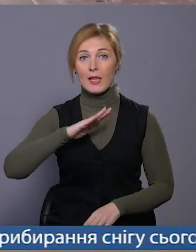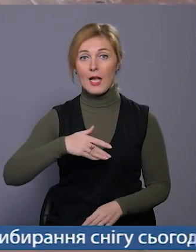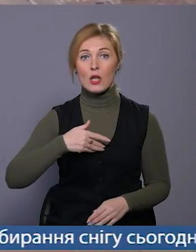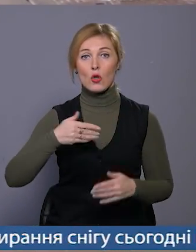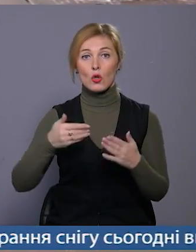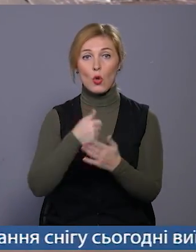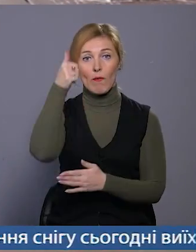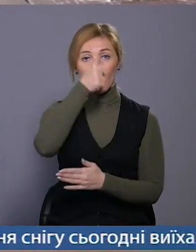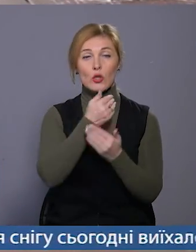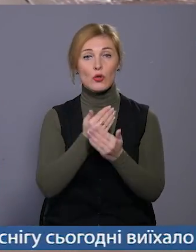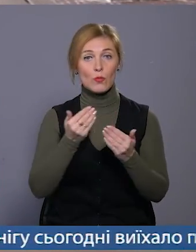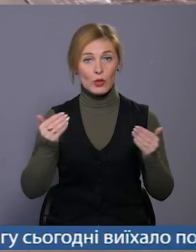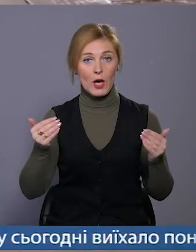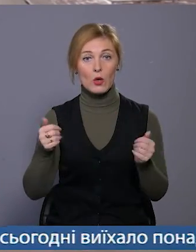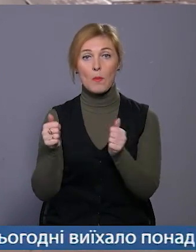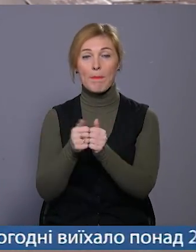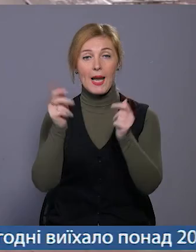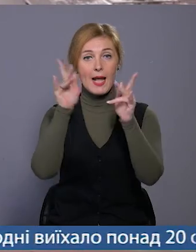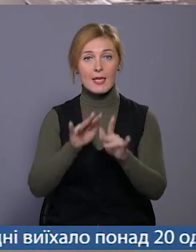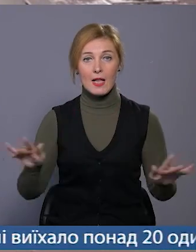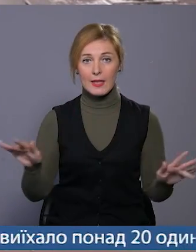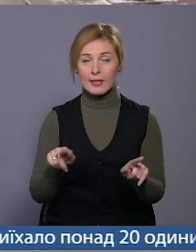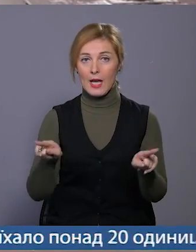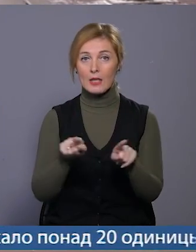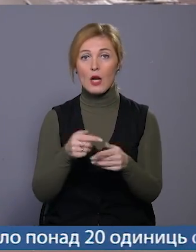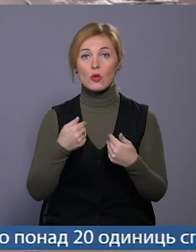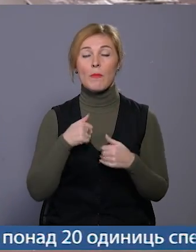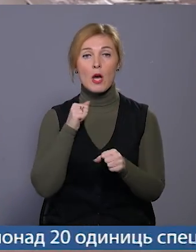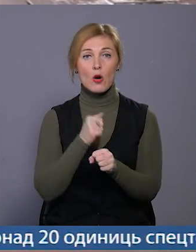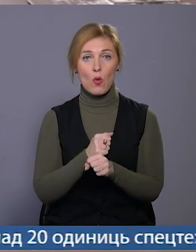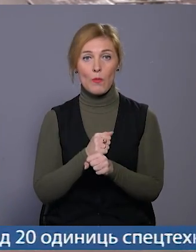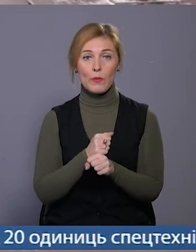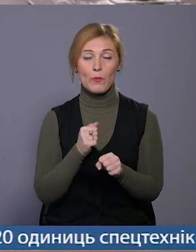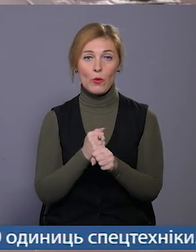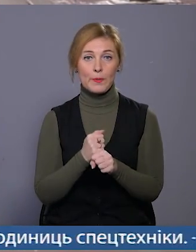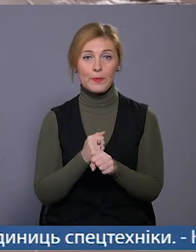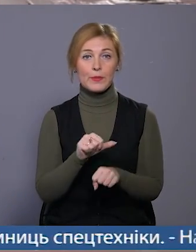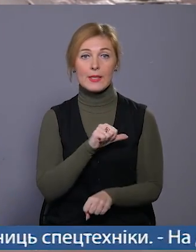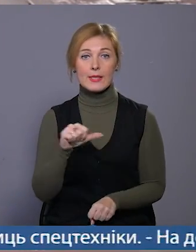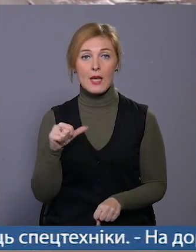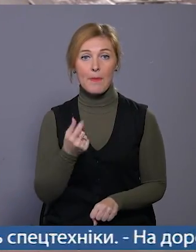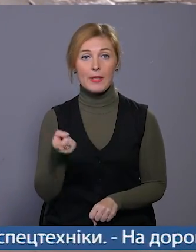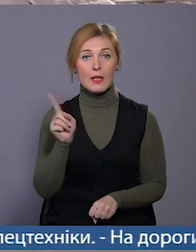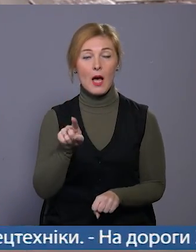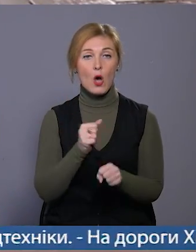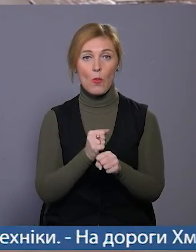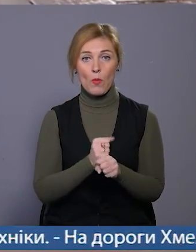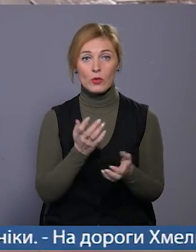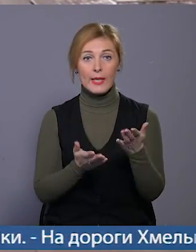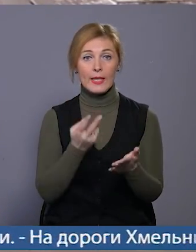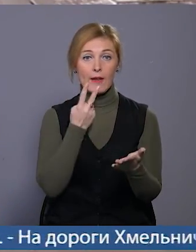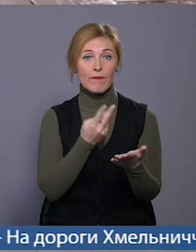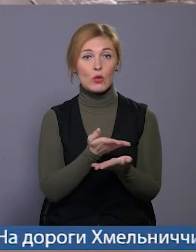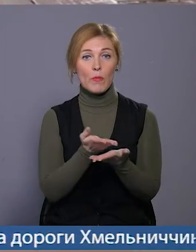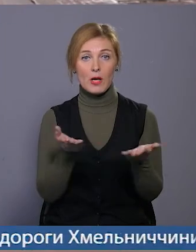новорічному ярмарку біля ялинки. А також ми робимо акцент в цьому році саме на роботи, які би